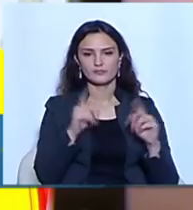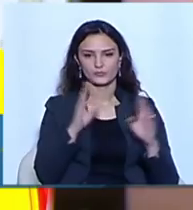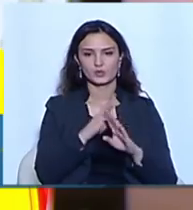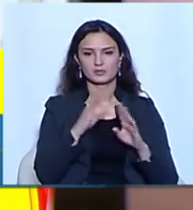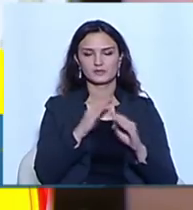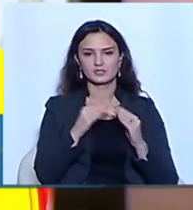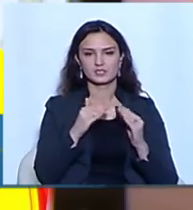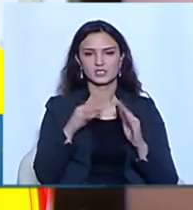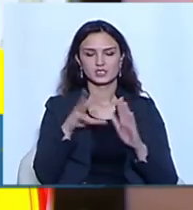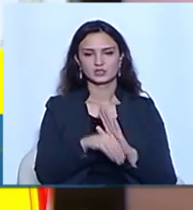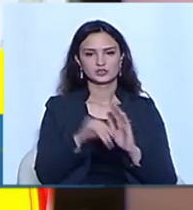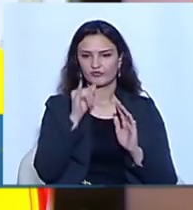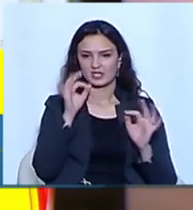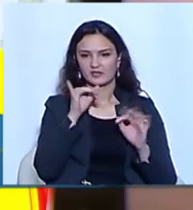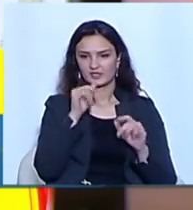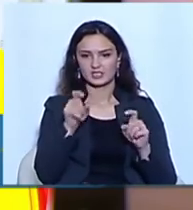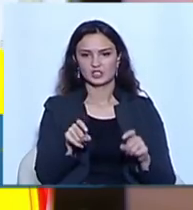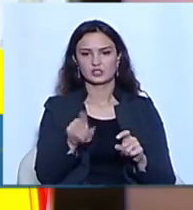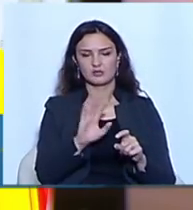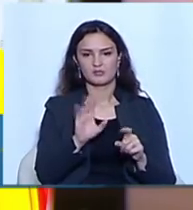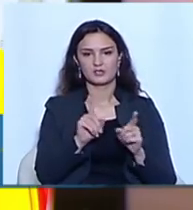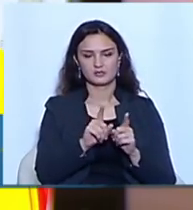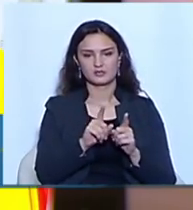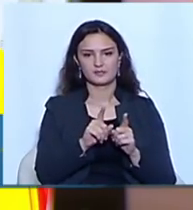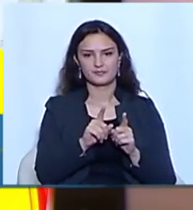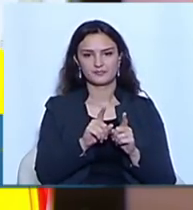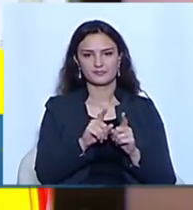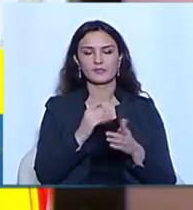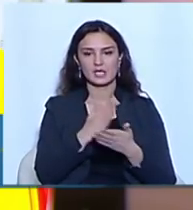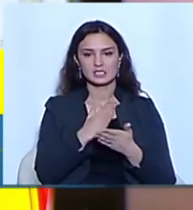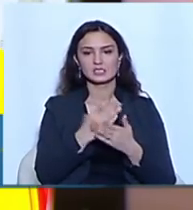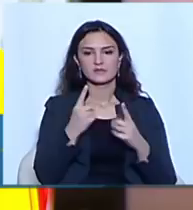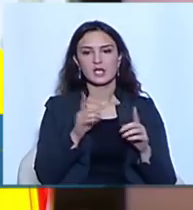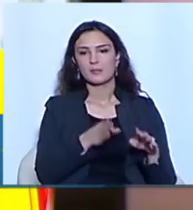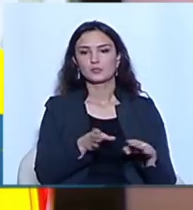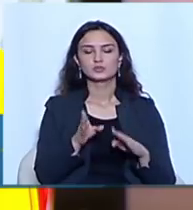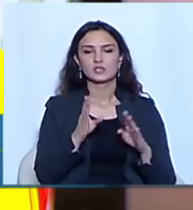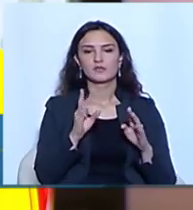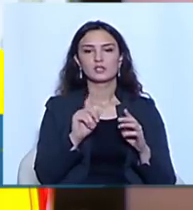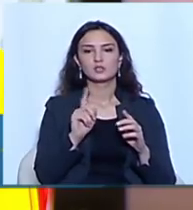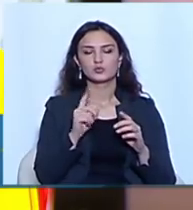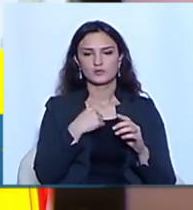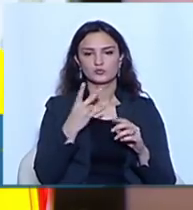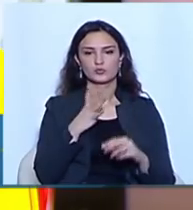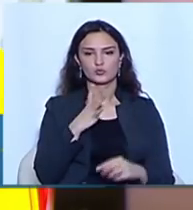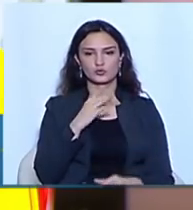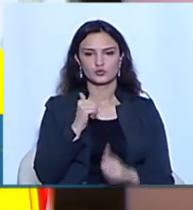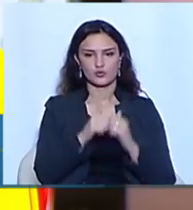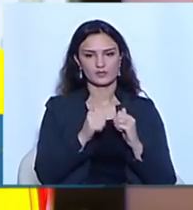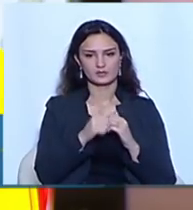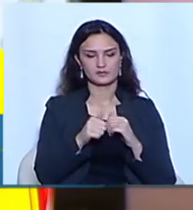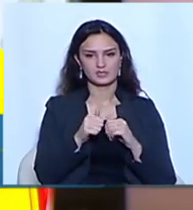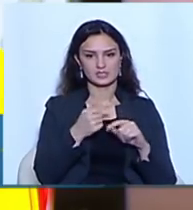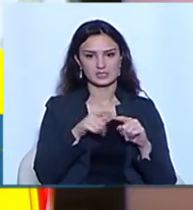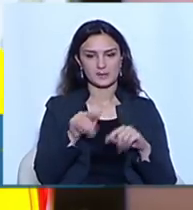ბუნებრივია სახლში ვერავინ ვერ დაჯდება ესე, მაგრამ არსებობს გამოსავალი, რომ ჩვენ ყოველთვის გქონდეს გაცნობიერებული